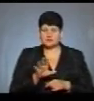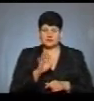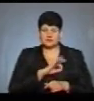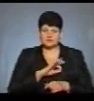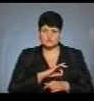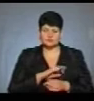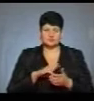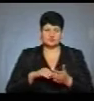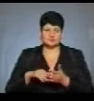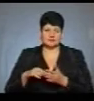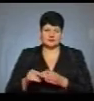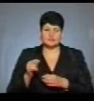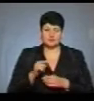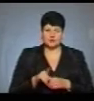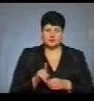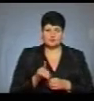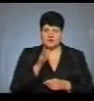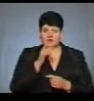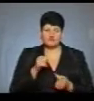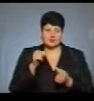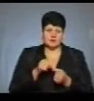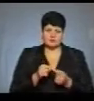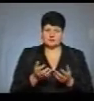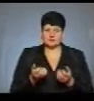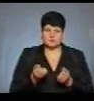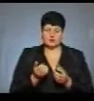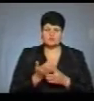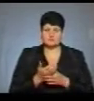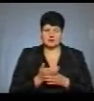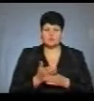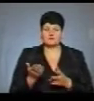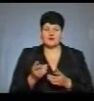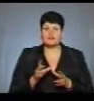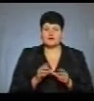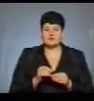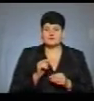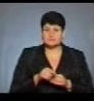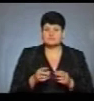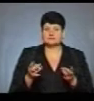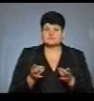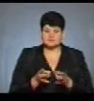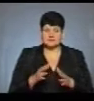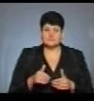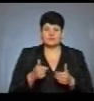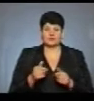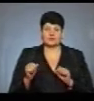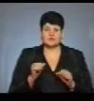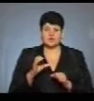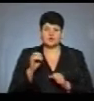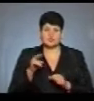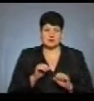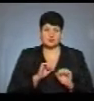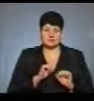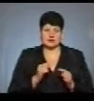штрафних санкцій для тих, хто вчасно не надійшла субсидія чи пільга, але разом з тим варто все-таки звернутися в управління соціального захисту